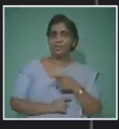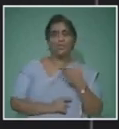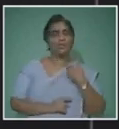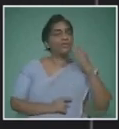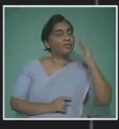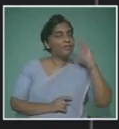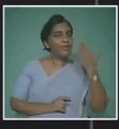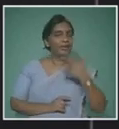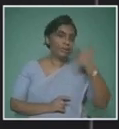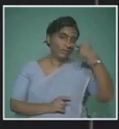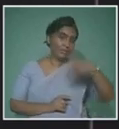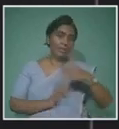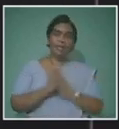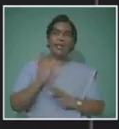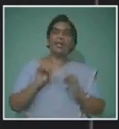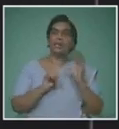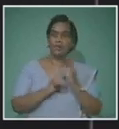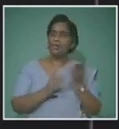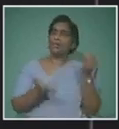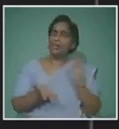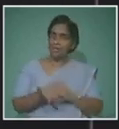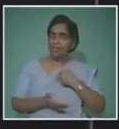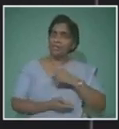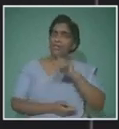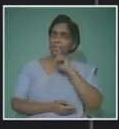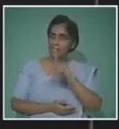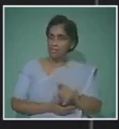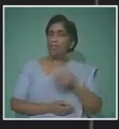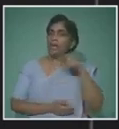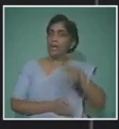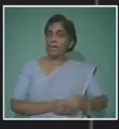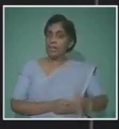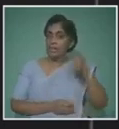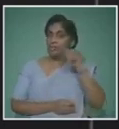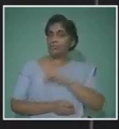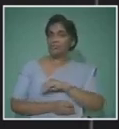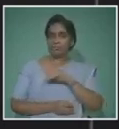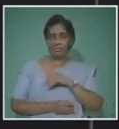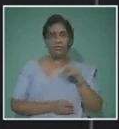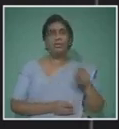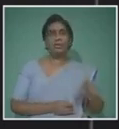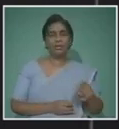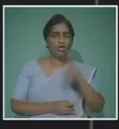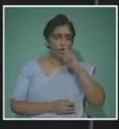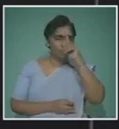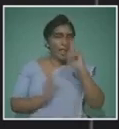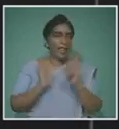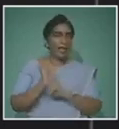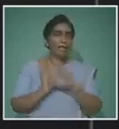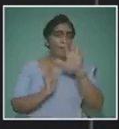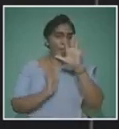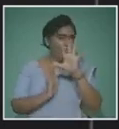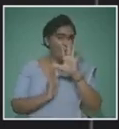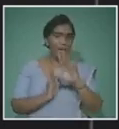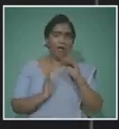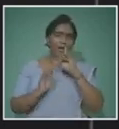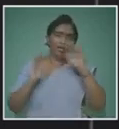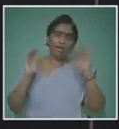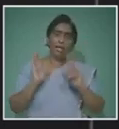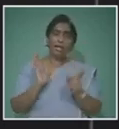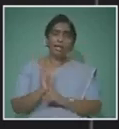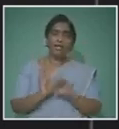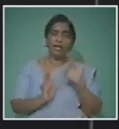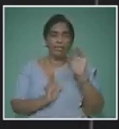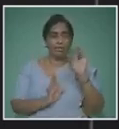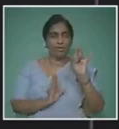විශේෂයෙන්ම කණිජ තෙල් ඇමතුමාගෙන් නැවත ඉල්ලීමක් කරනවා. මේ ත්‍රිවිධ රත මහත්වරුන්ට සතියට ලීටර් 5ක් දෙන එක අවම වශයෙන් ලීටර්